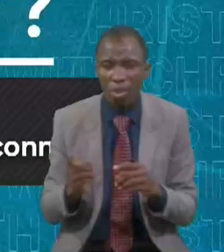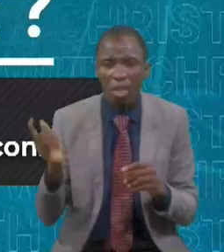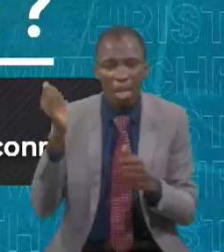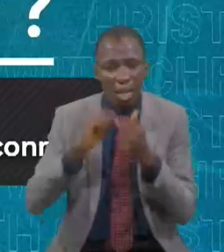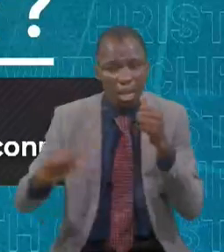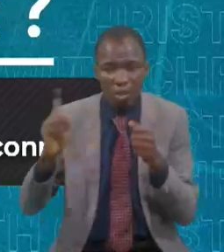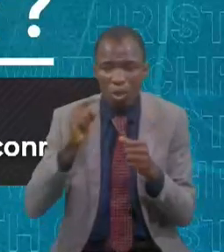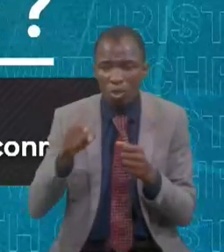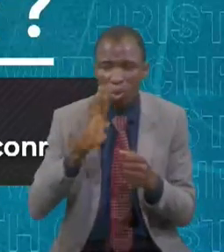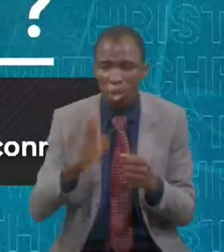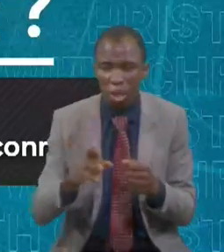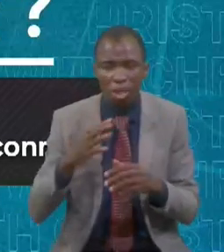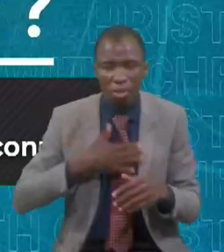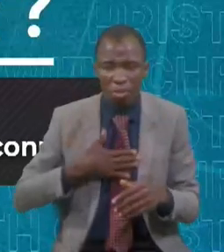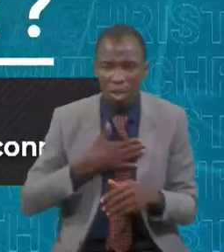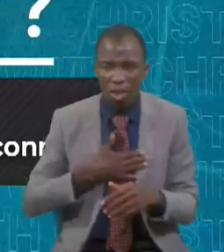prise